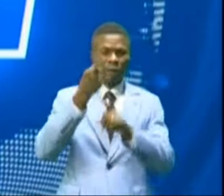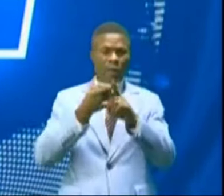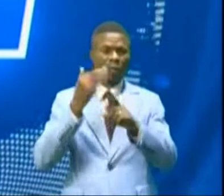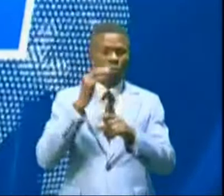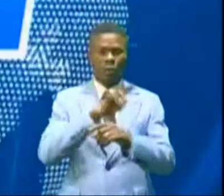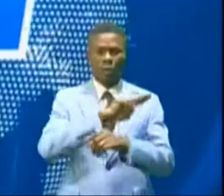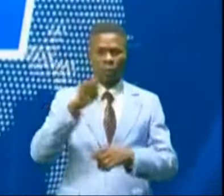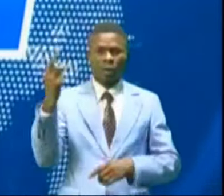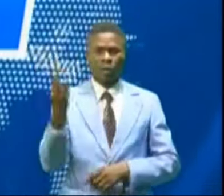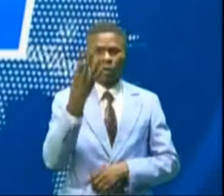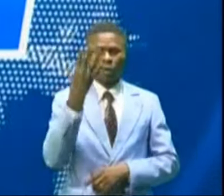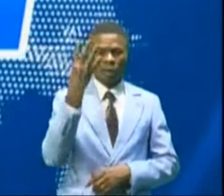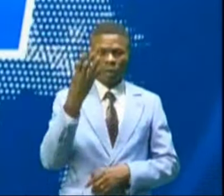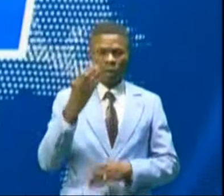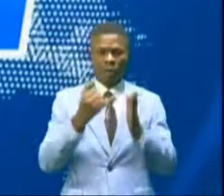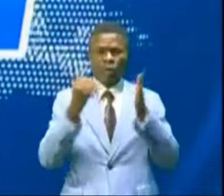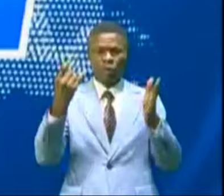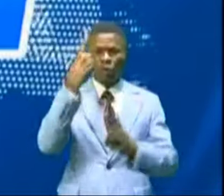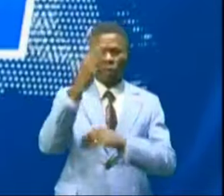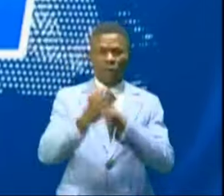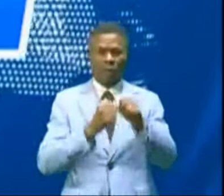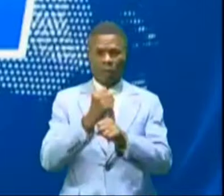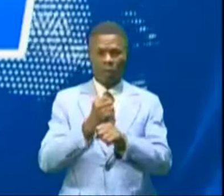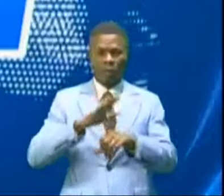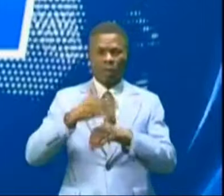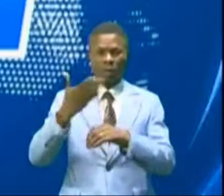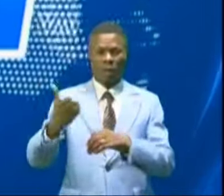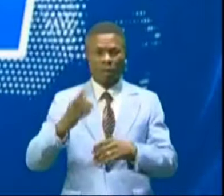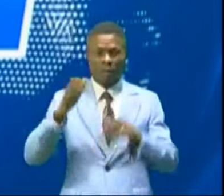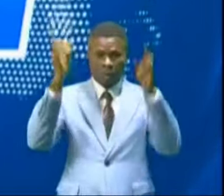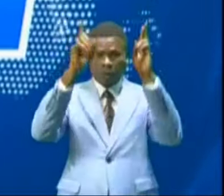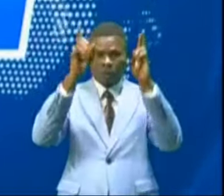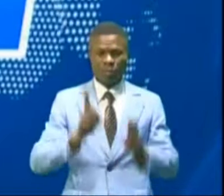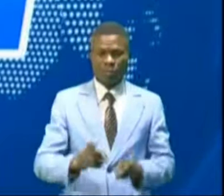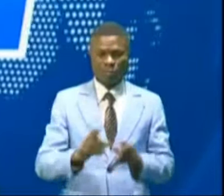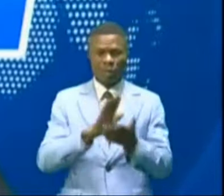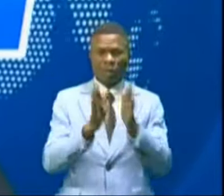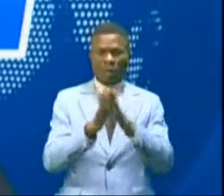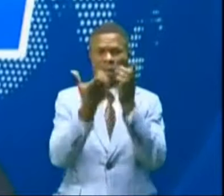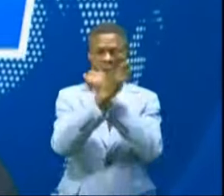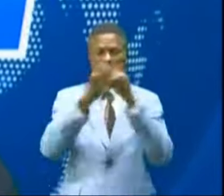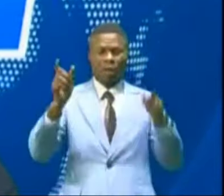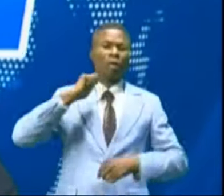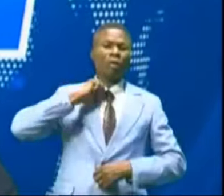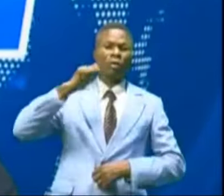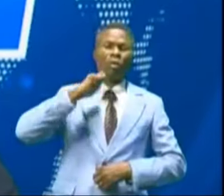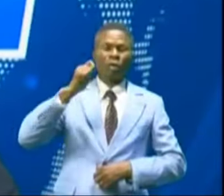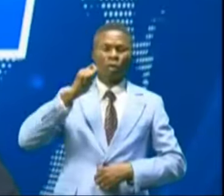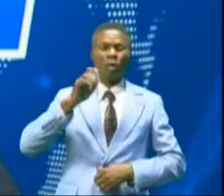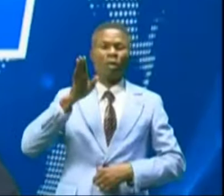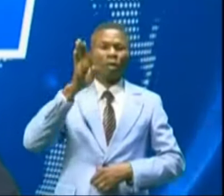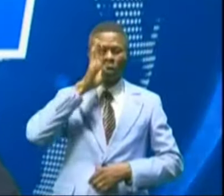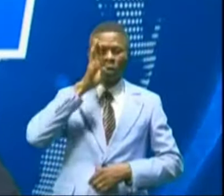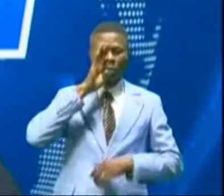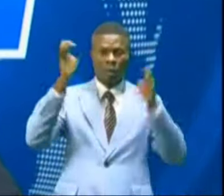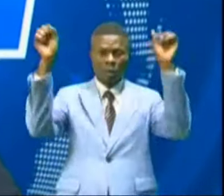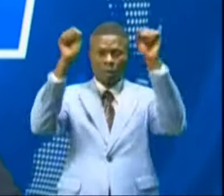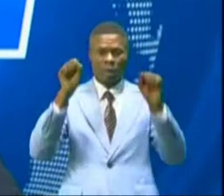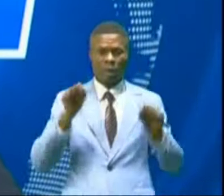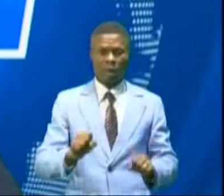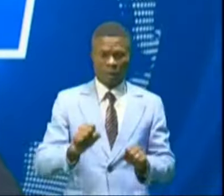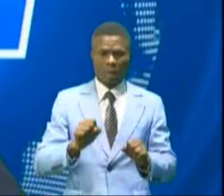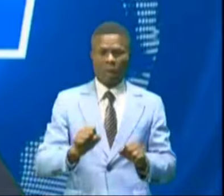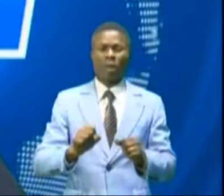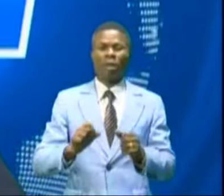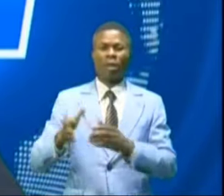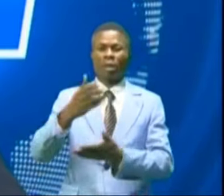mai 2024, 61 ans après, l'Afrique s'est libérée du joug colonial et du système